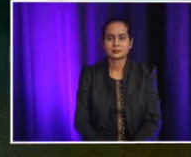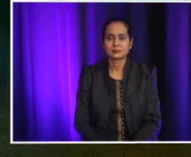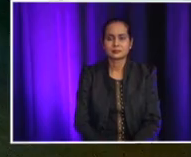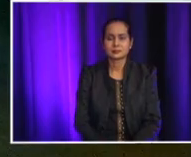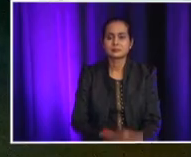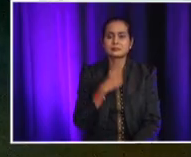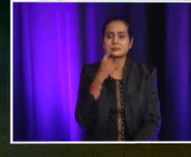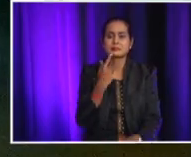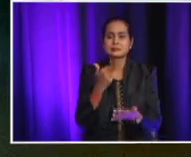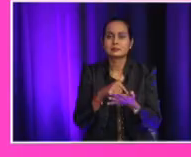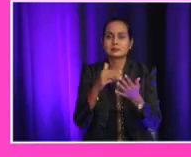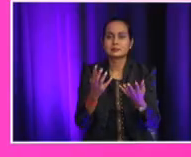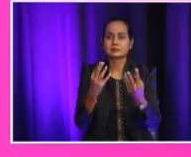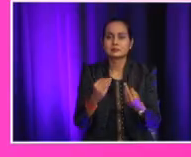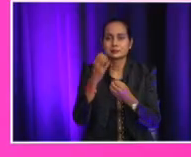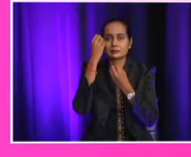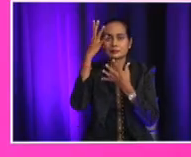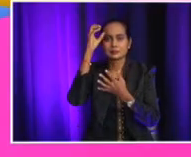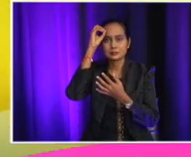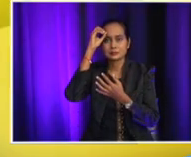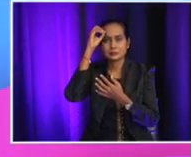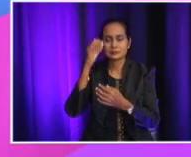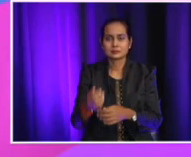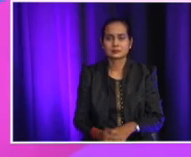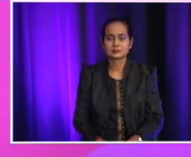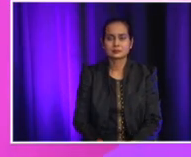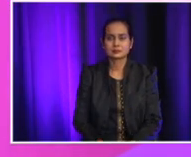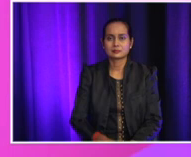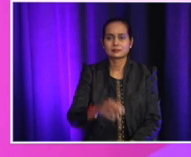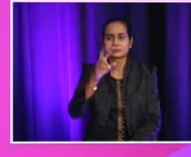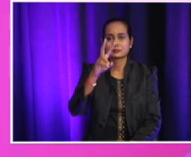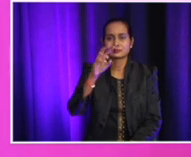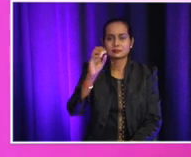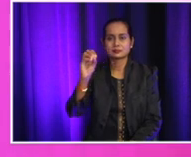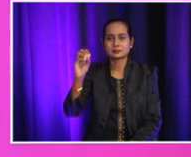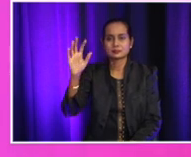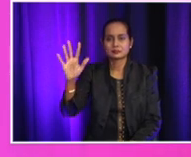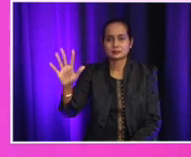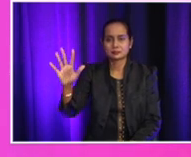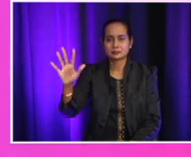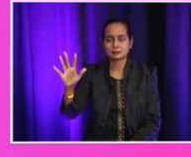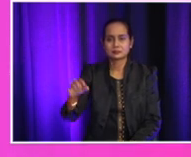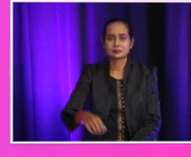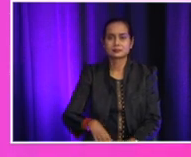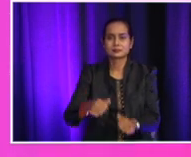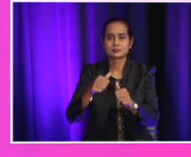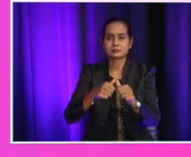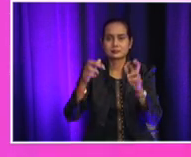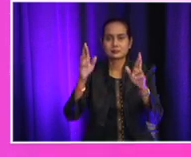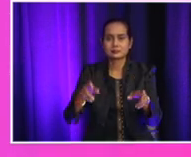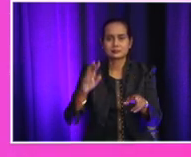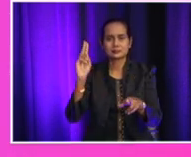adanya pada tahun 2005 setiap rakyat Malaysia membaca dua naskah buku setahun